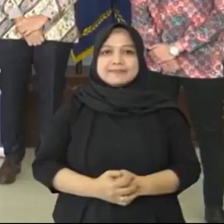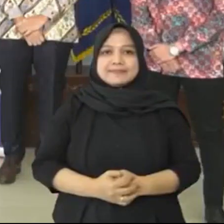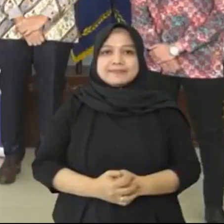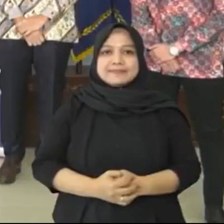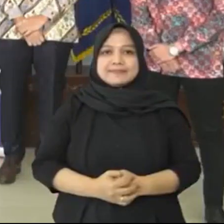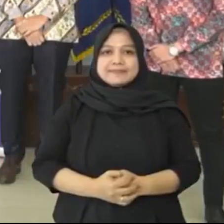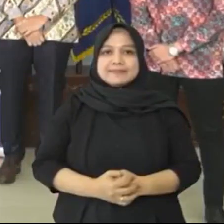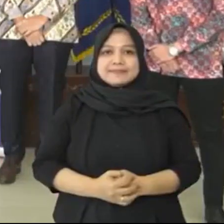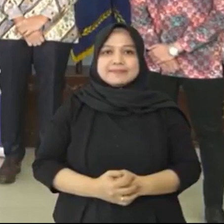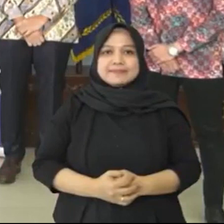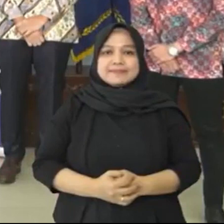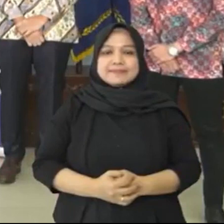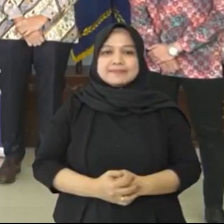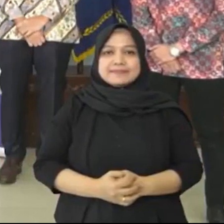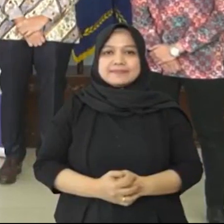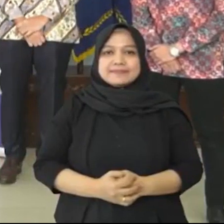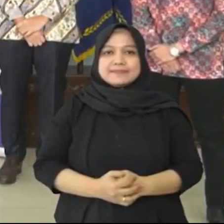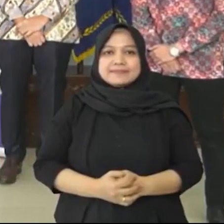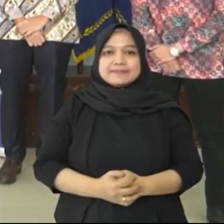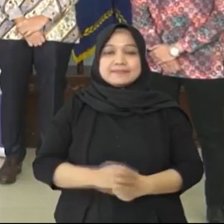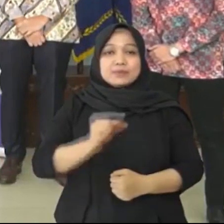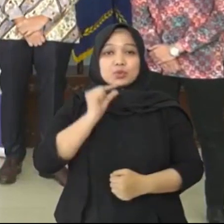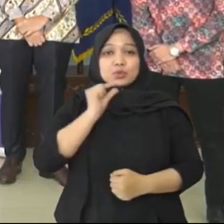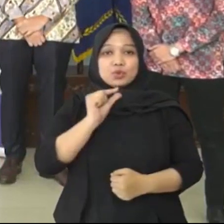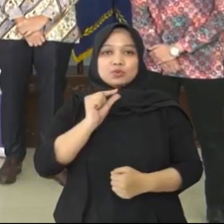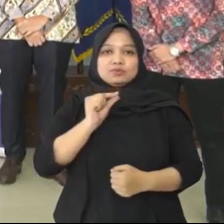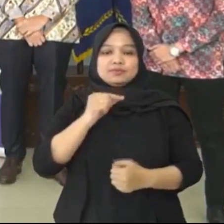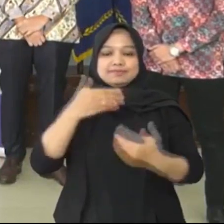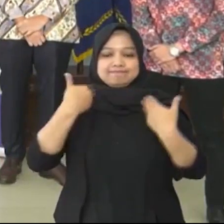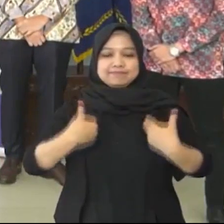Hai untuk kepentingan kemanusiaan